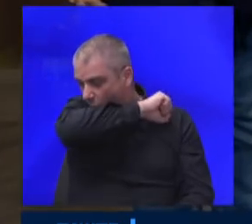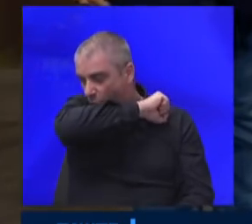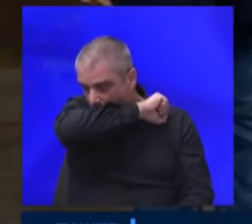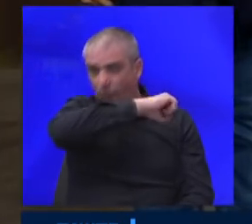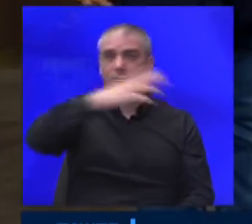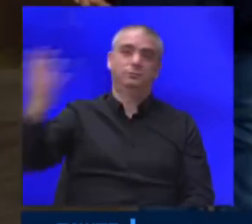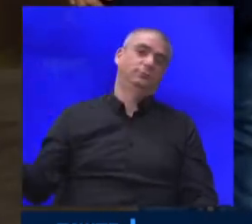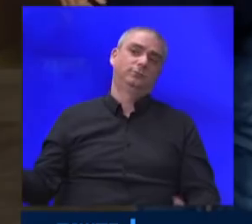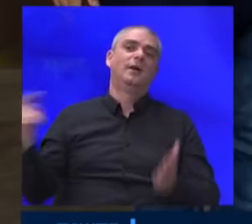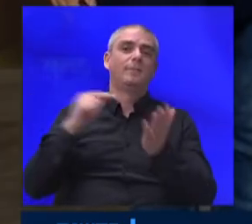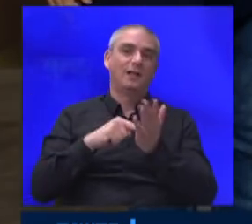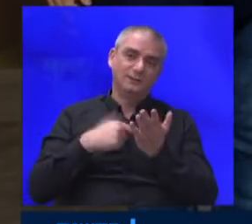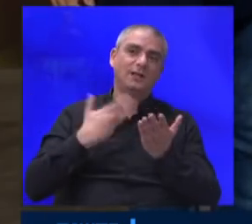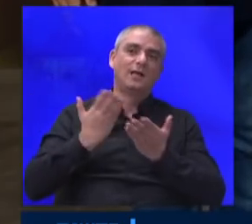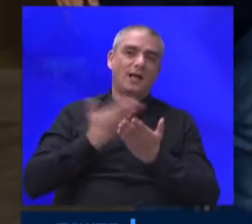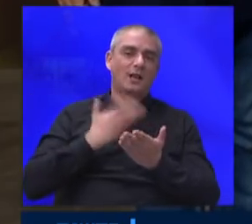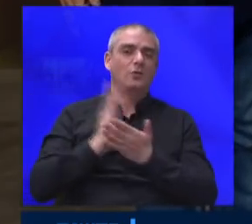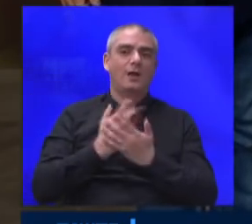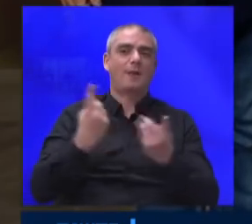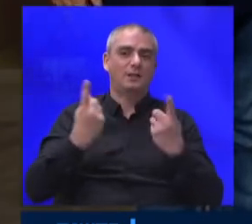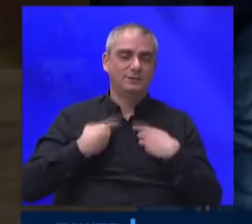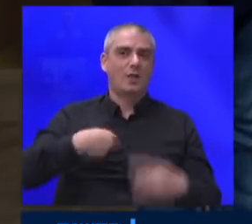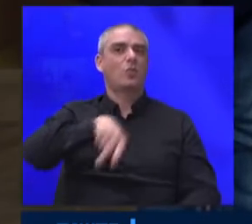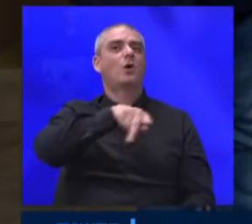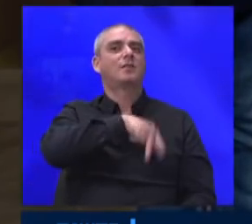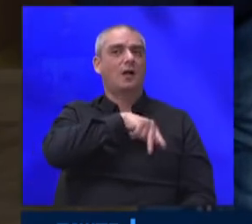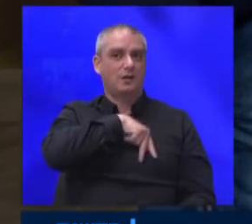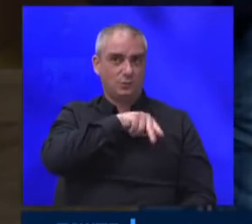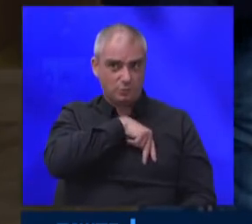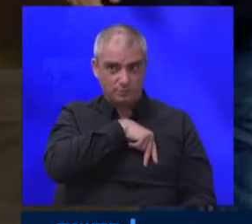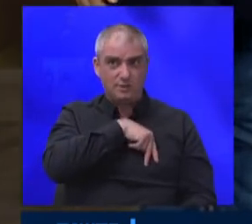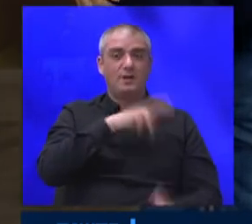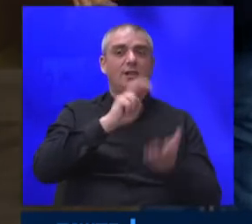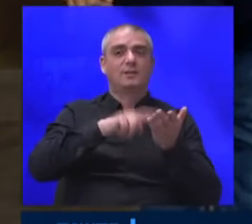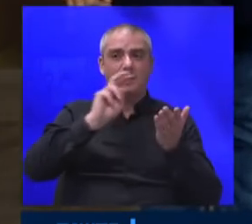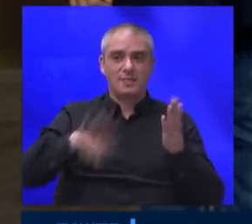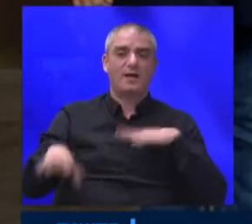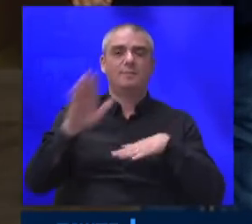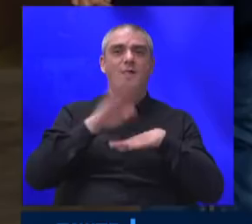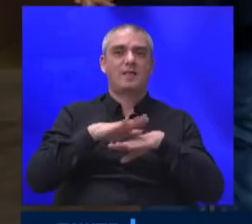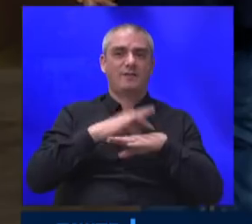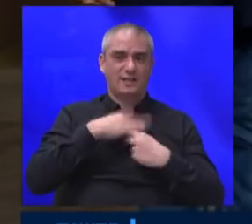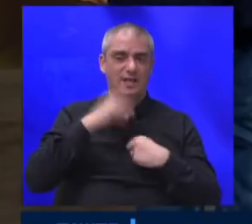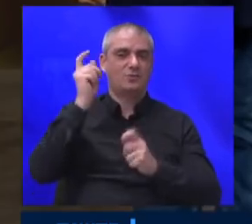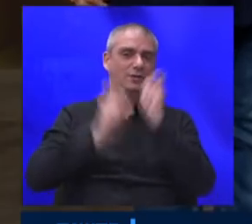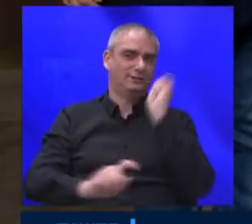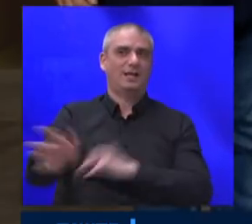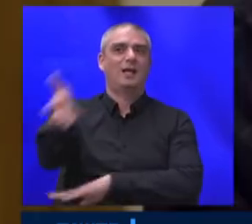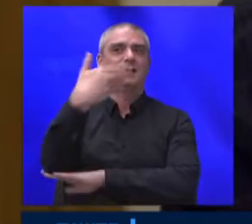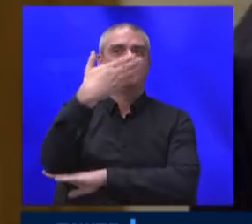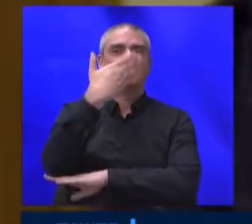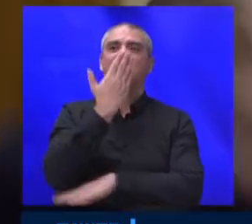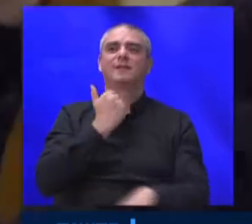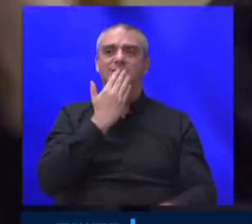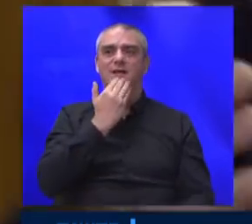ולכן החלטנו לקבל על עצמנו את האחריות ולהתפטר מתפקידנו כאזרחי מדינת ישראל.